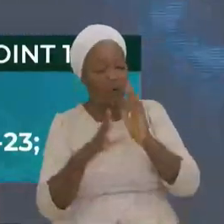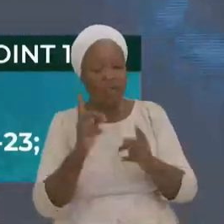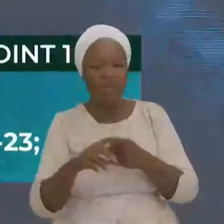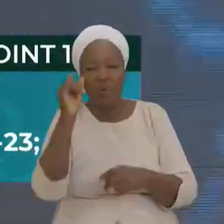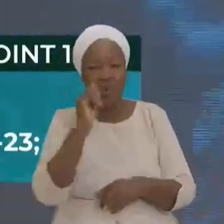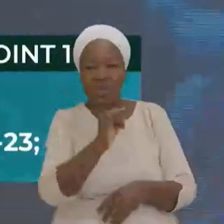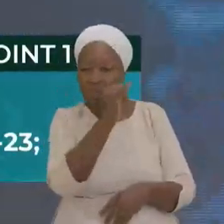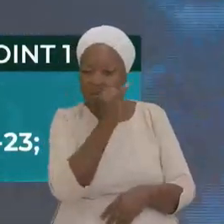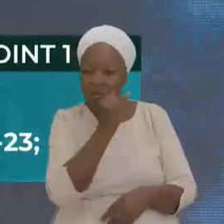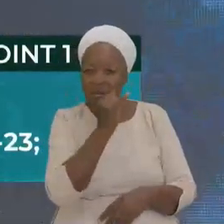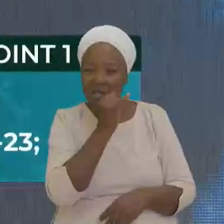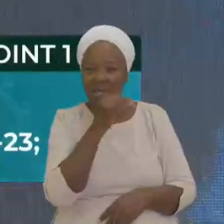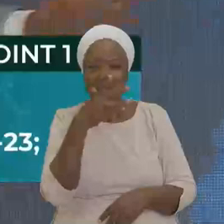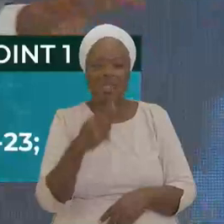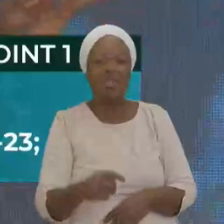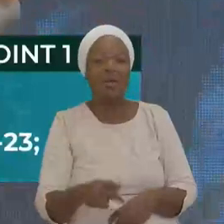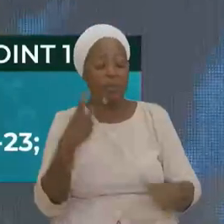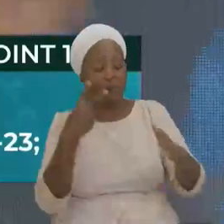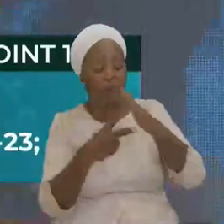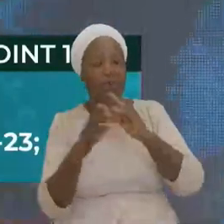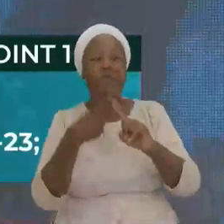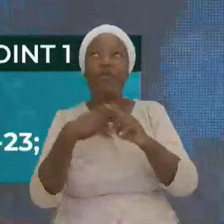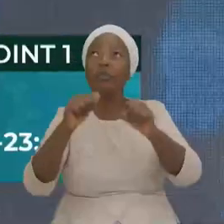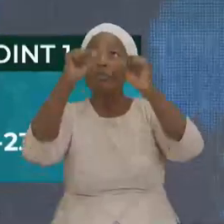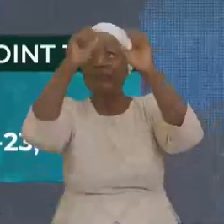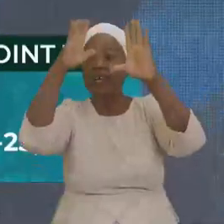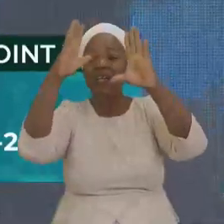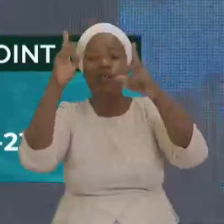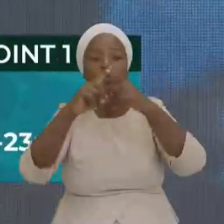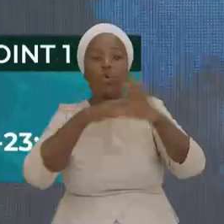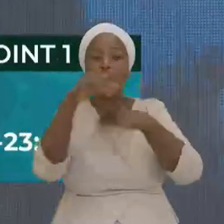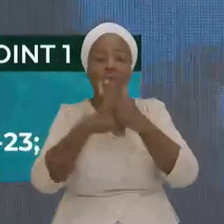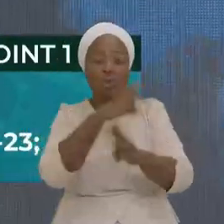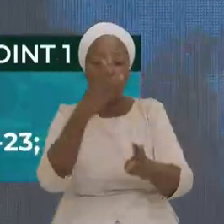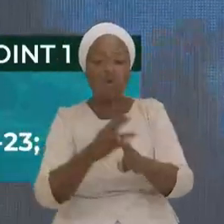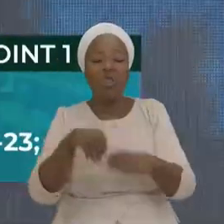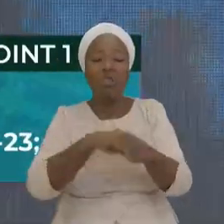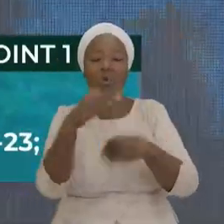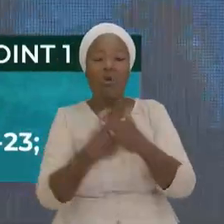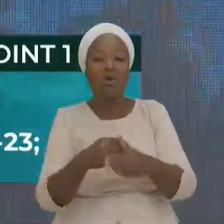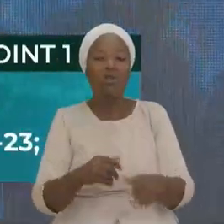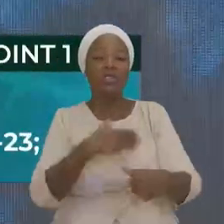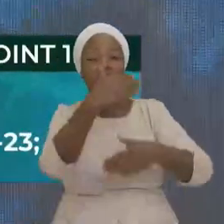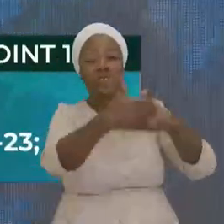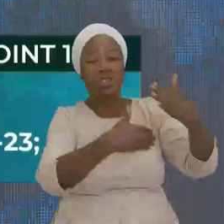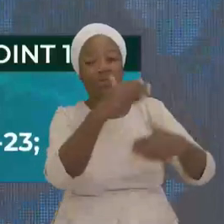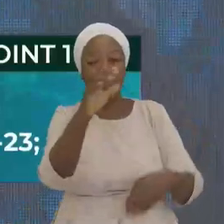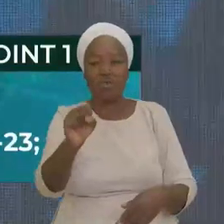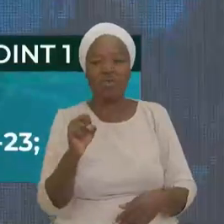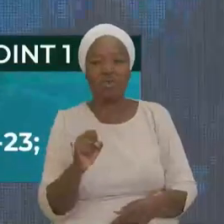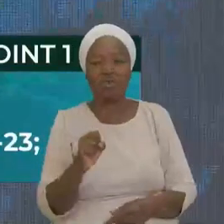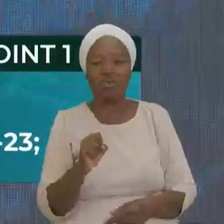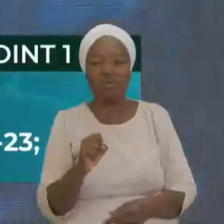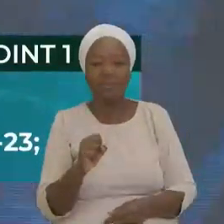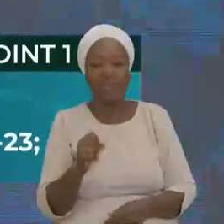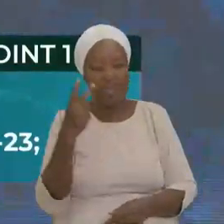un prophète d'Israël, un prophète venu, le prophète venu du Père pour tout le monde,